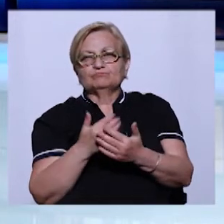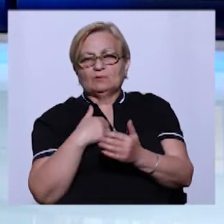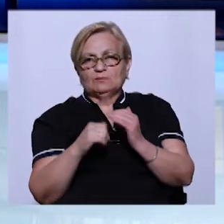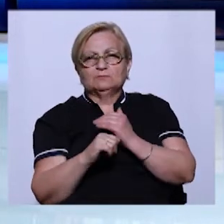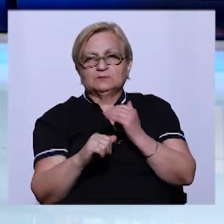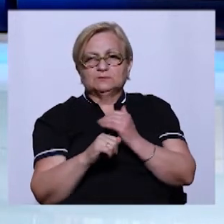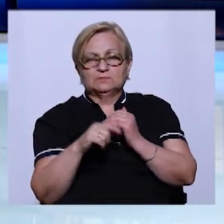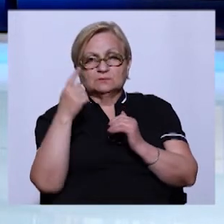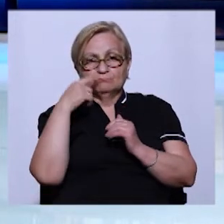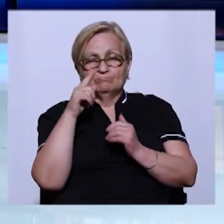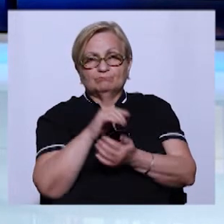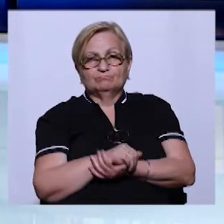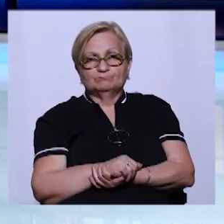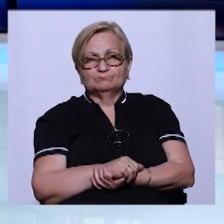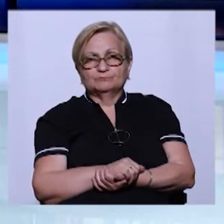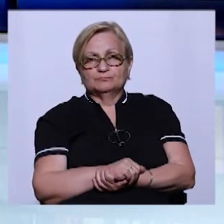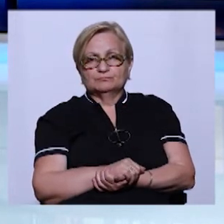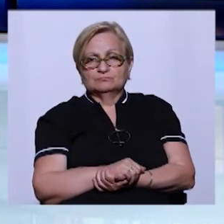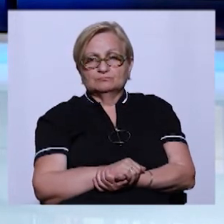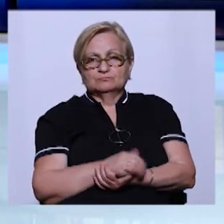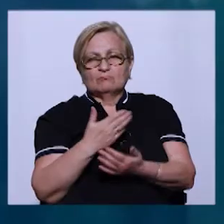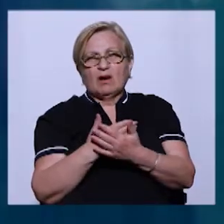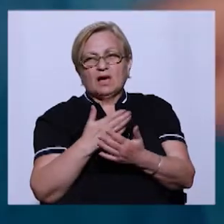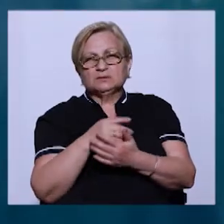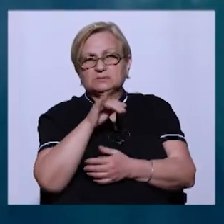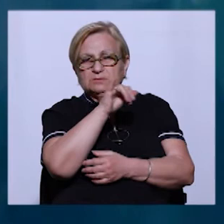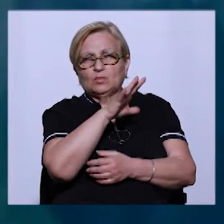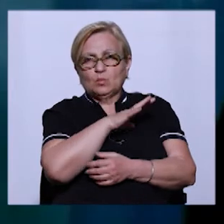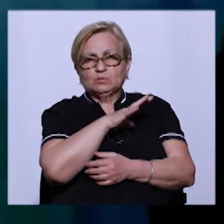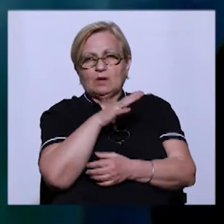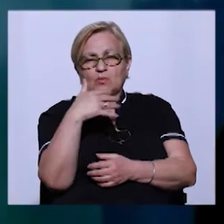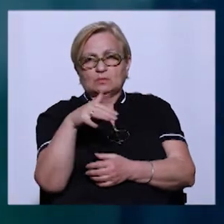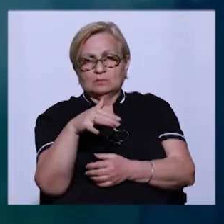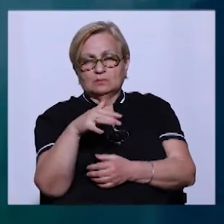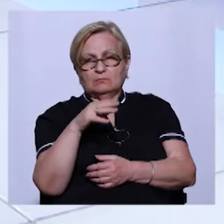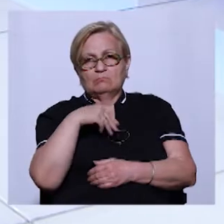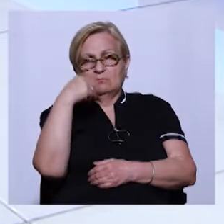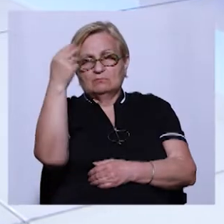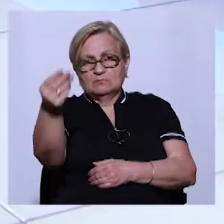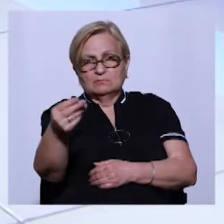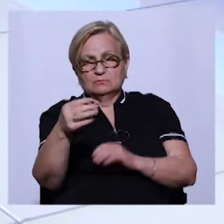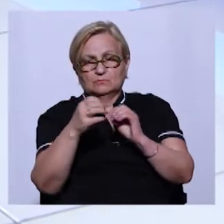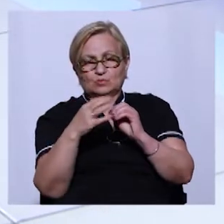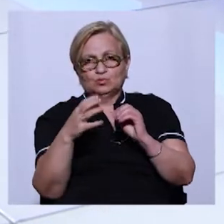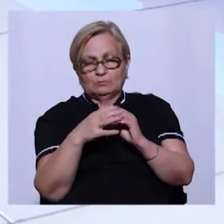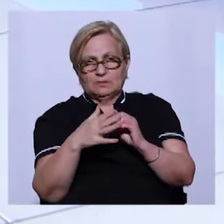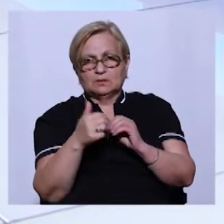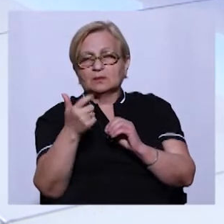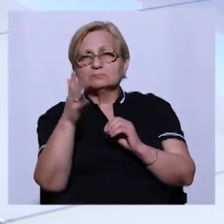ამ ამოცანების გასაკეთებლად. უყურეთ, თქვათ, მას ჰქონდა 50. და გასა 15, რამდენი